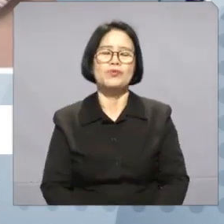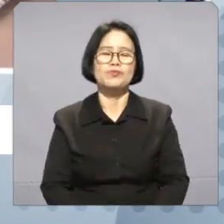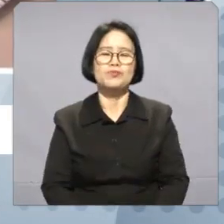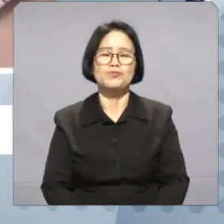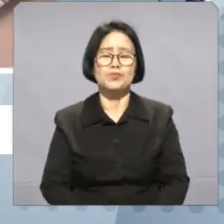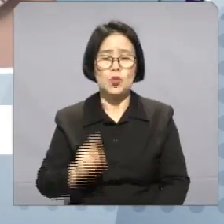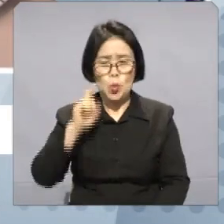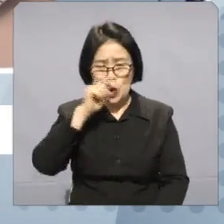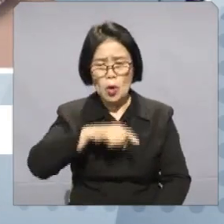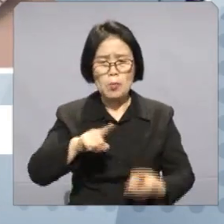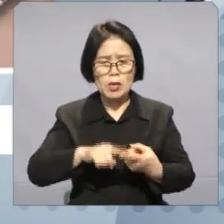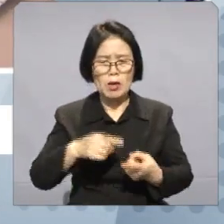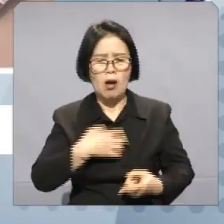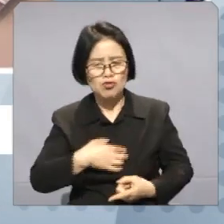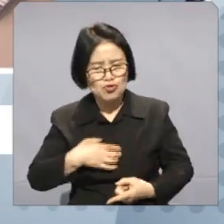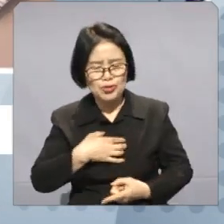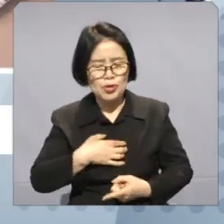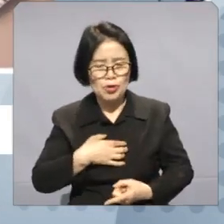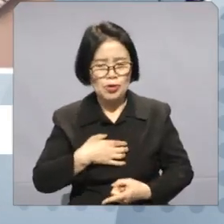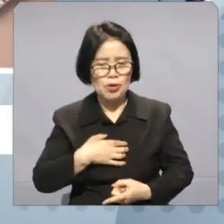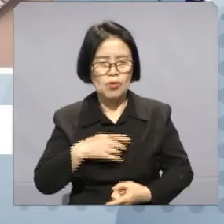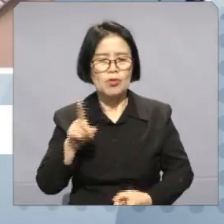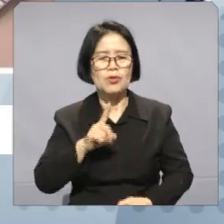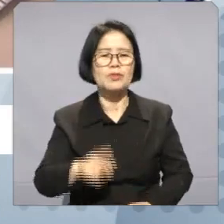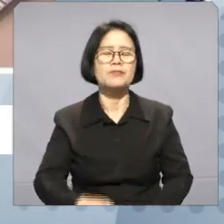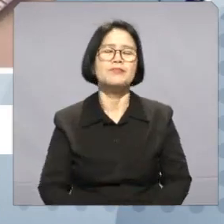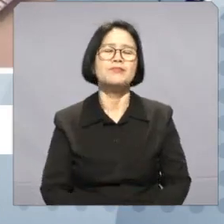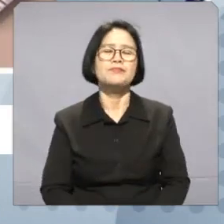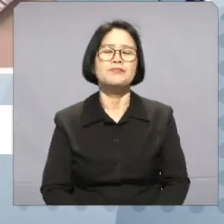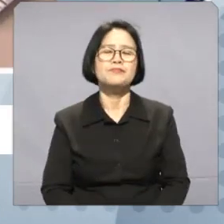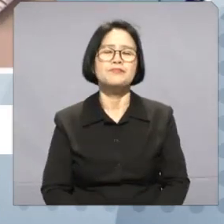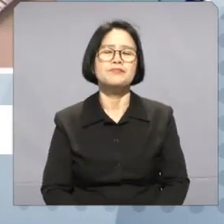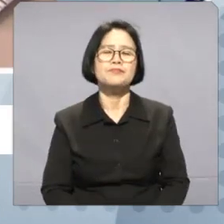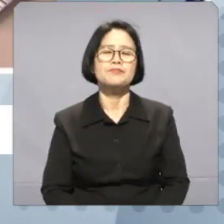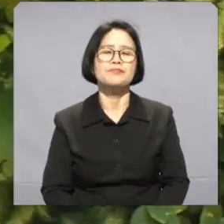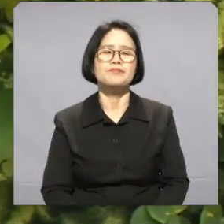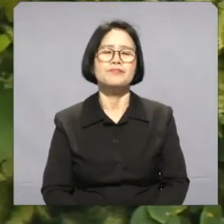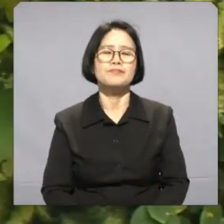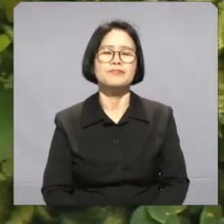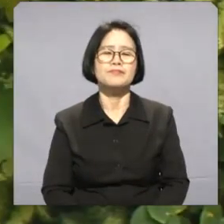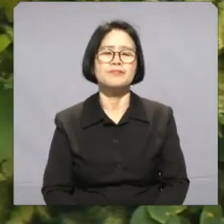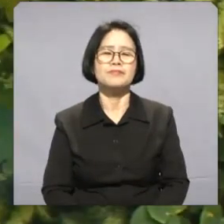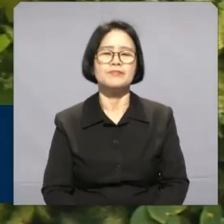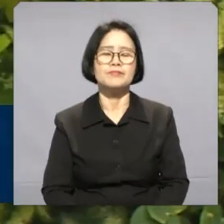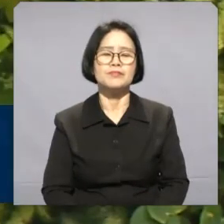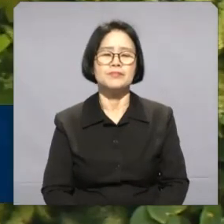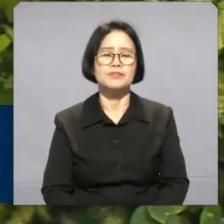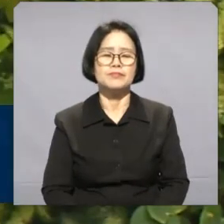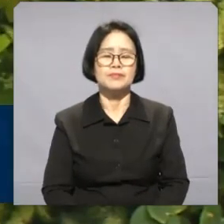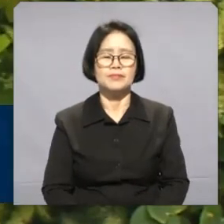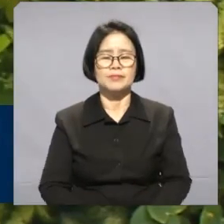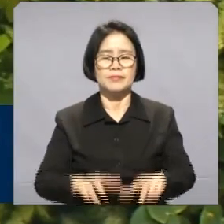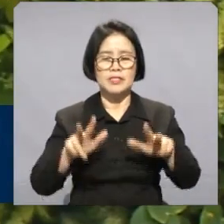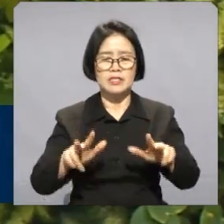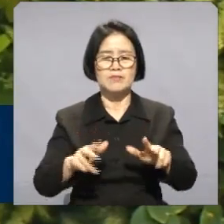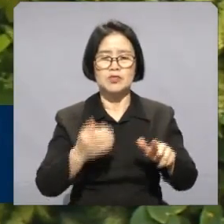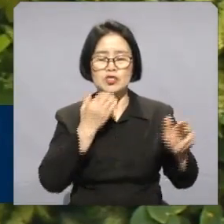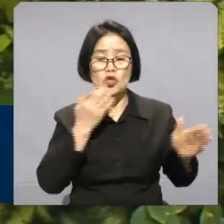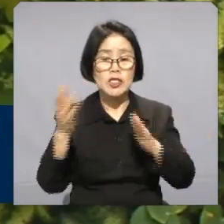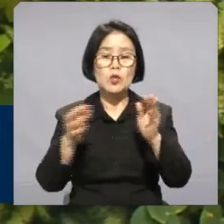오염에 대한 우려 따라올 수밖에 없겠는데요 네 지금